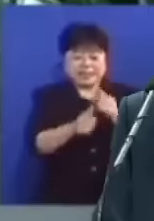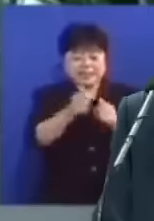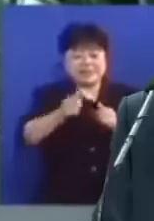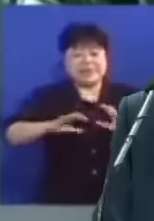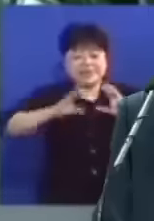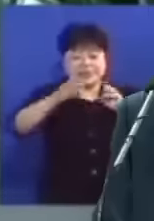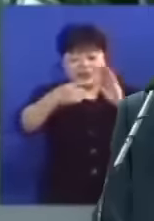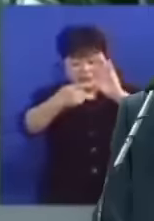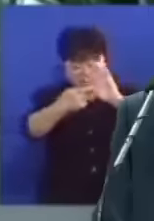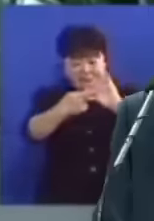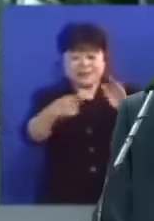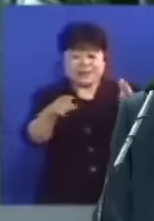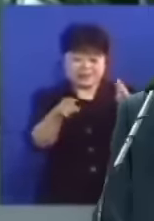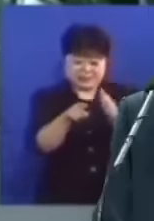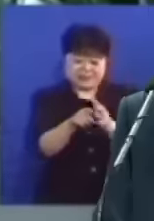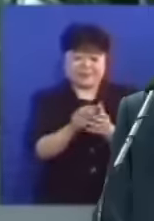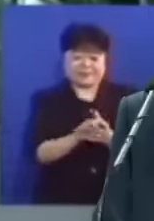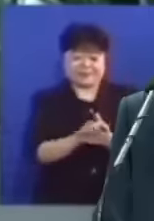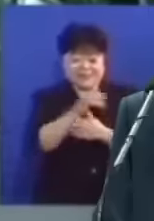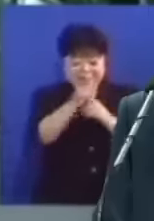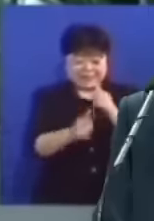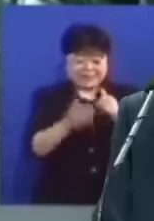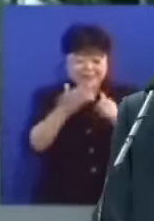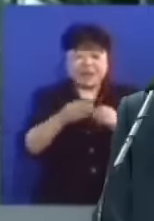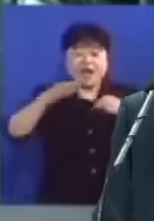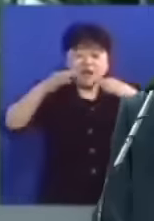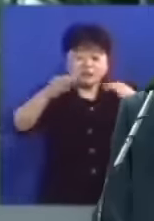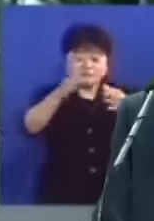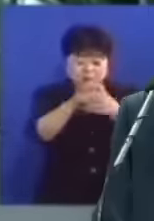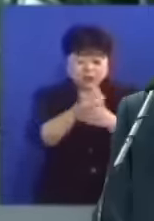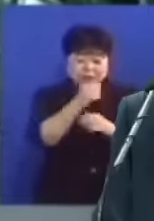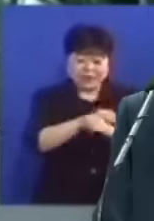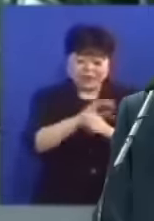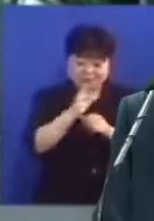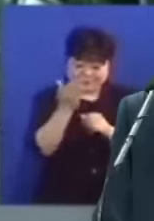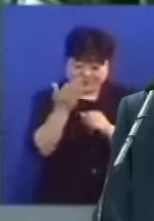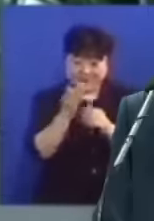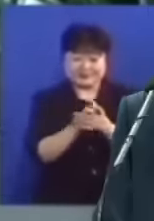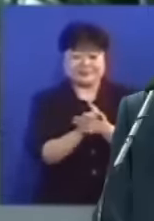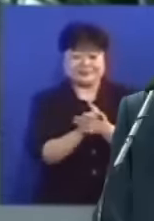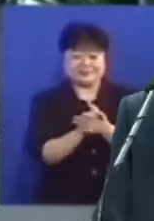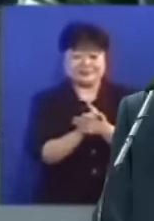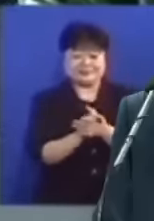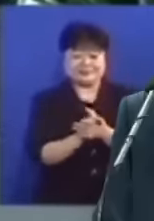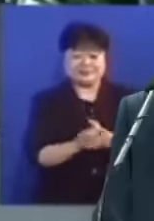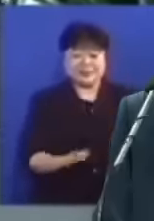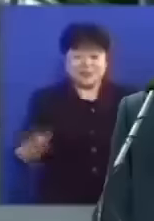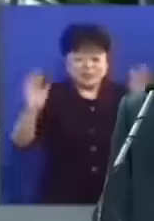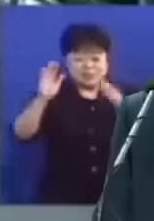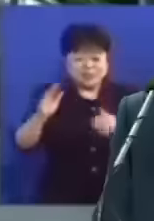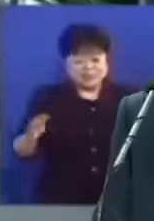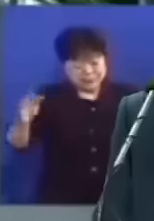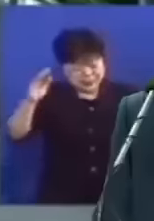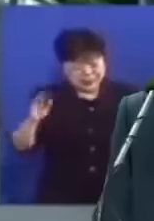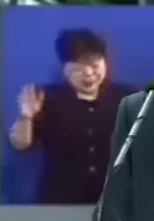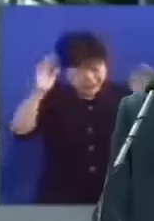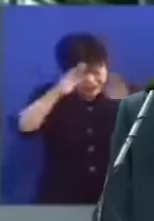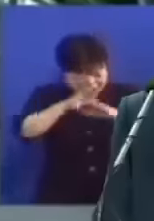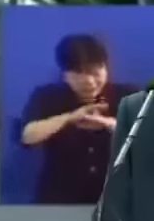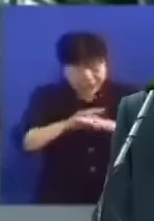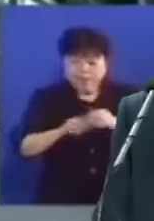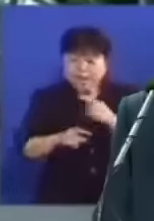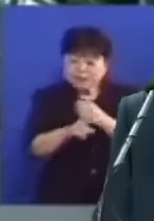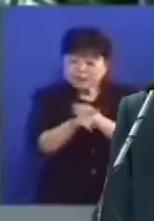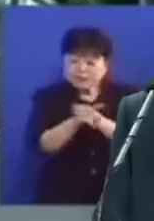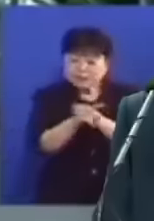하나님의 나라가 나타나기 때문에 우리는 하나님께 부르짖어 기도해야 되는 것입니다. 밤이 어두운 것은